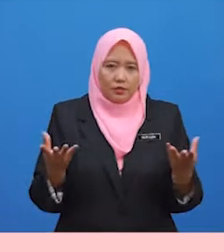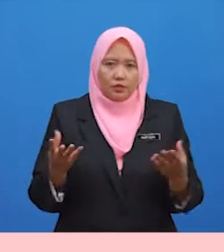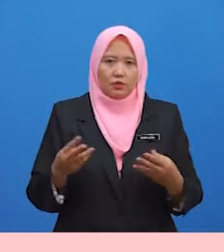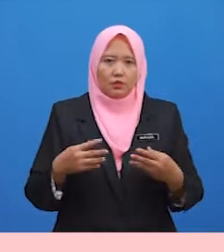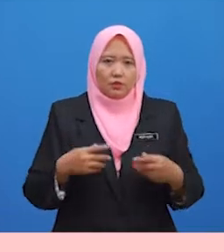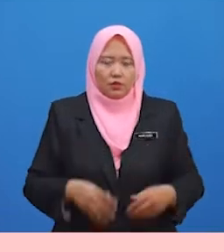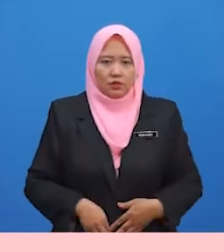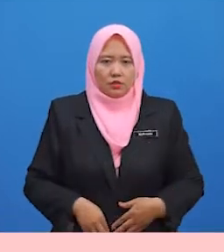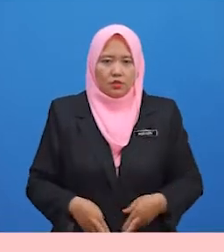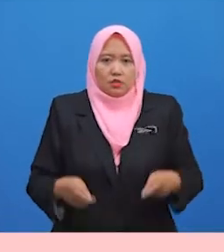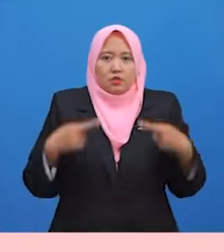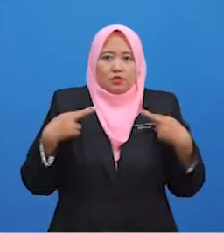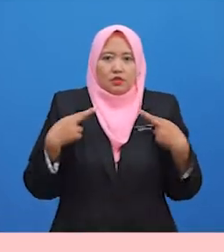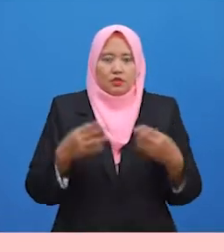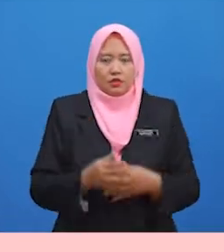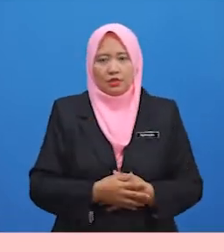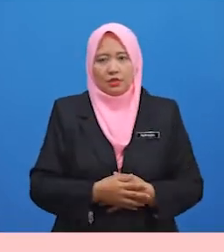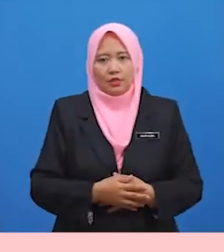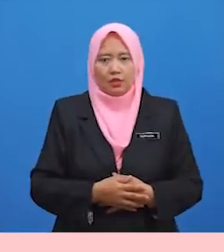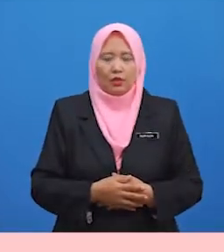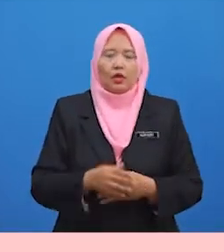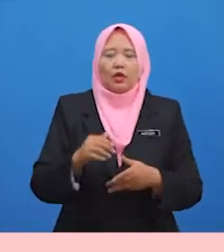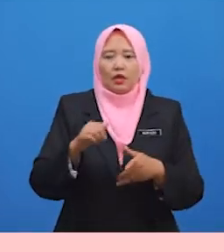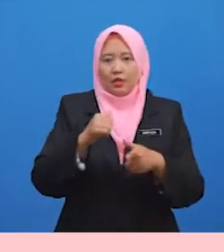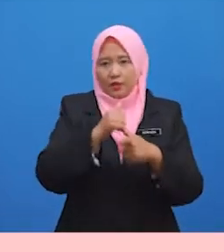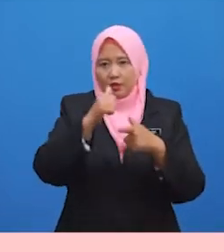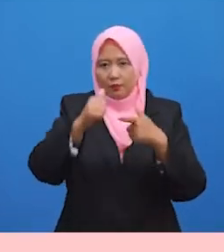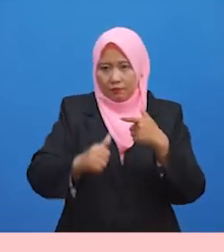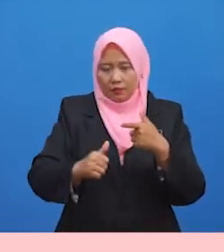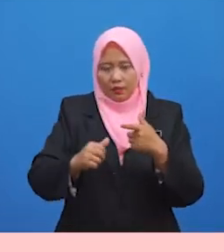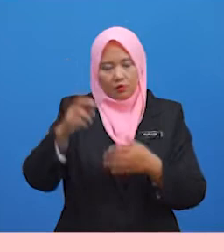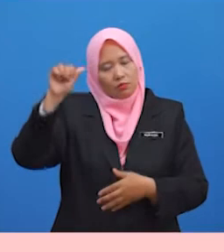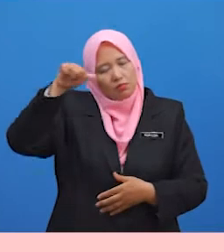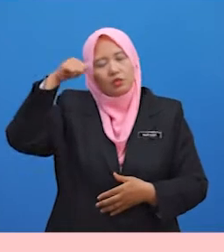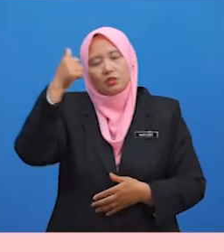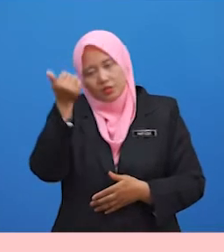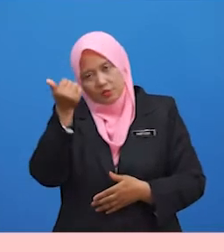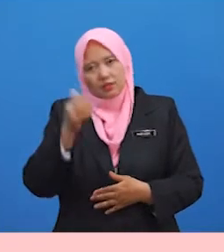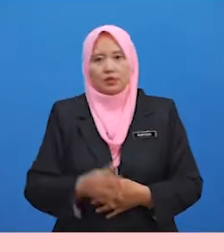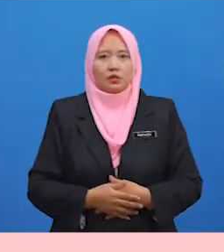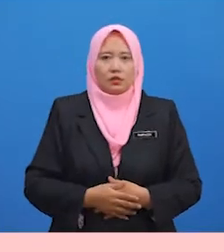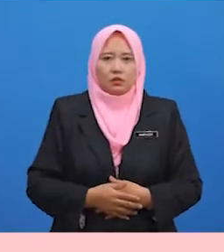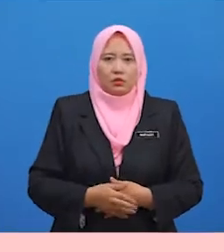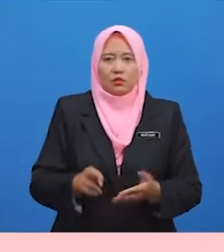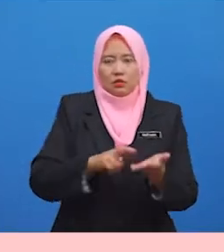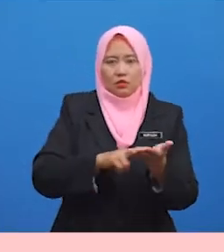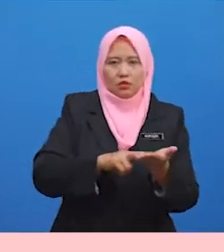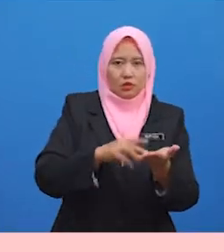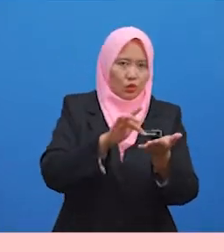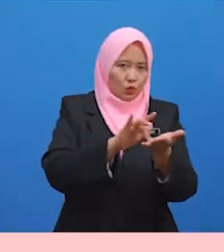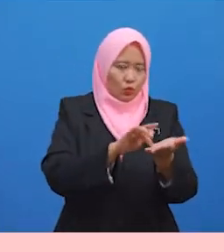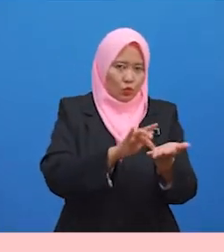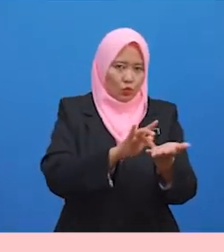renjatan dan akhir sekali boleh mengakibatkan pengsan. Manakala keracunan disebabkan